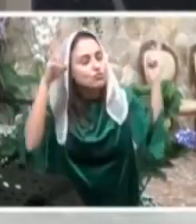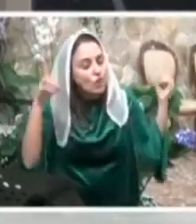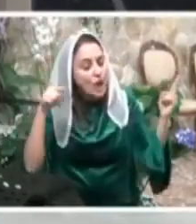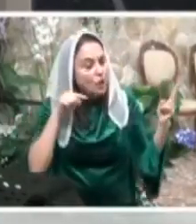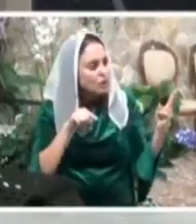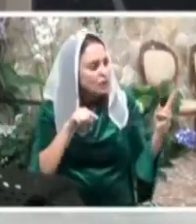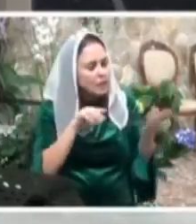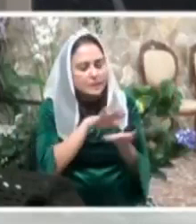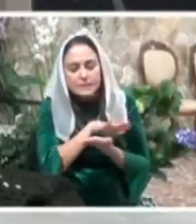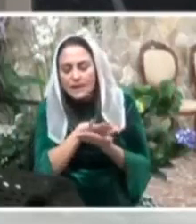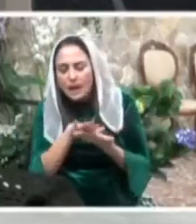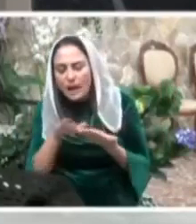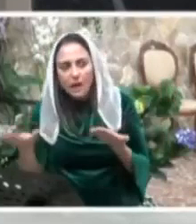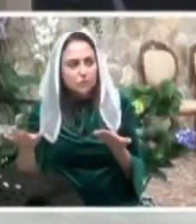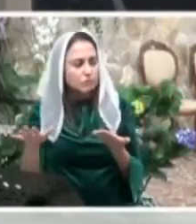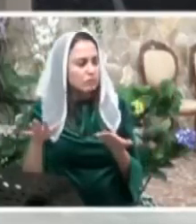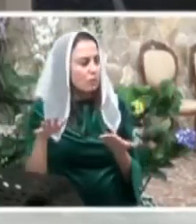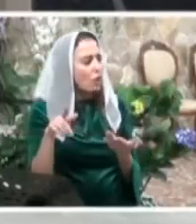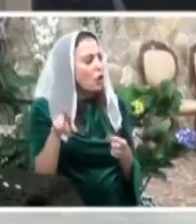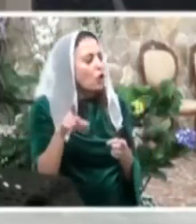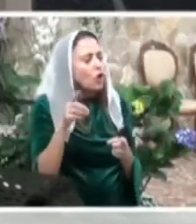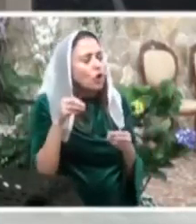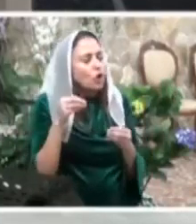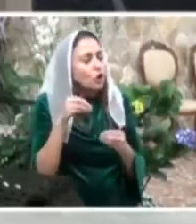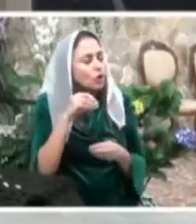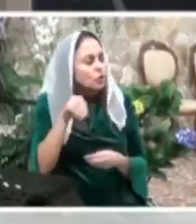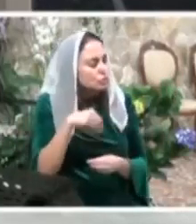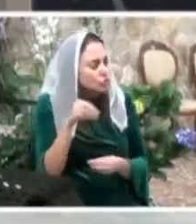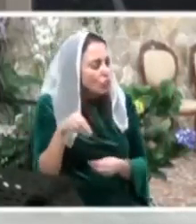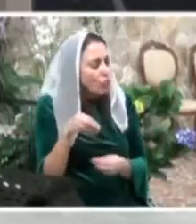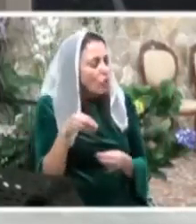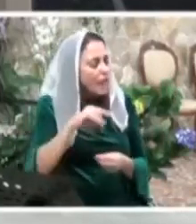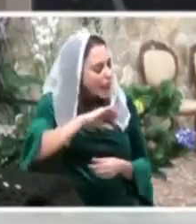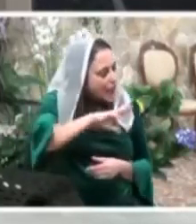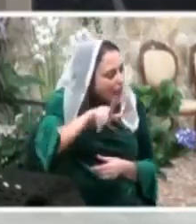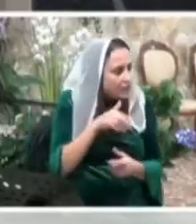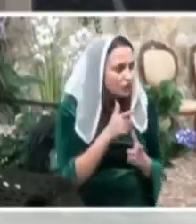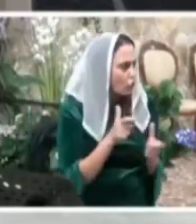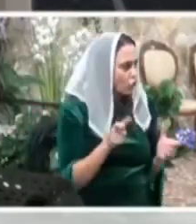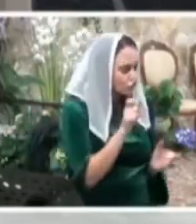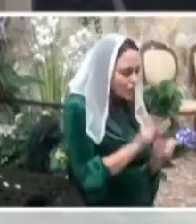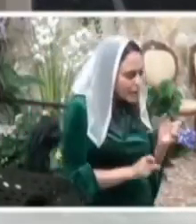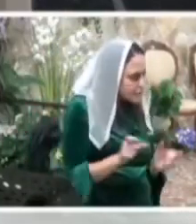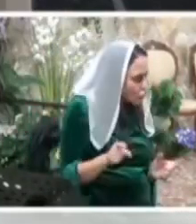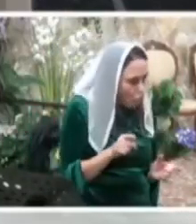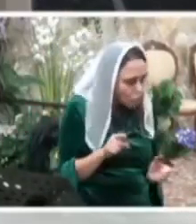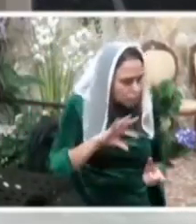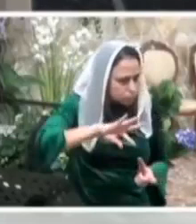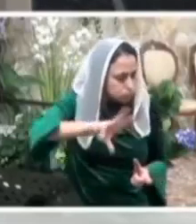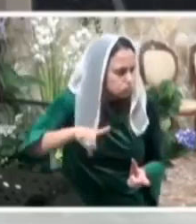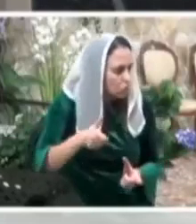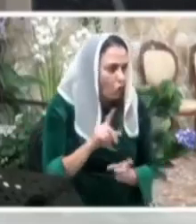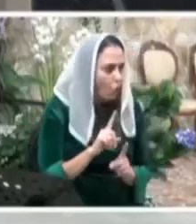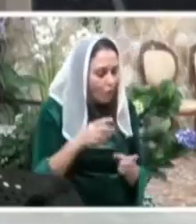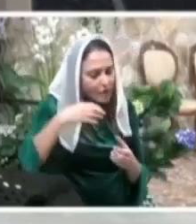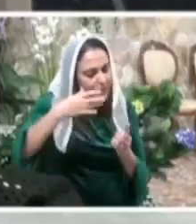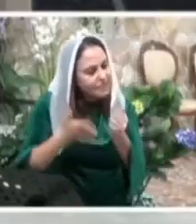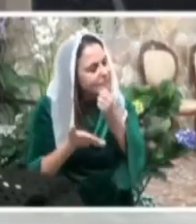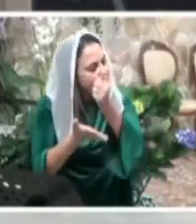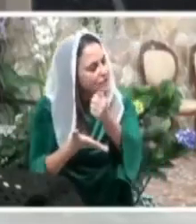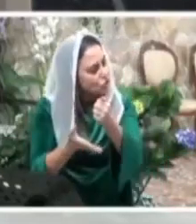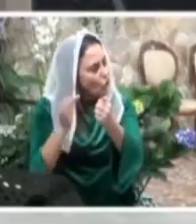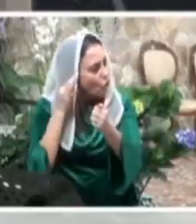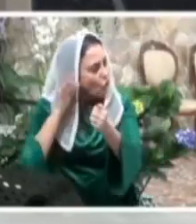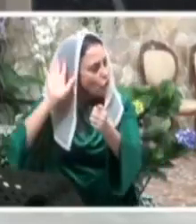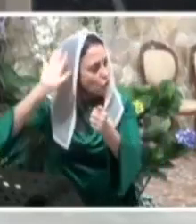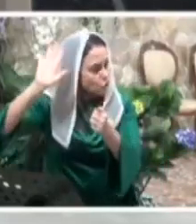ruggine, dove non c'è ladro. Grazie a Dio per la sua